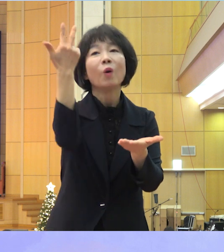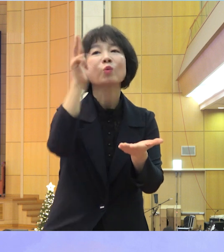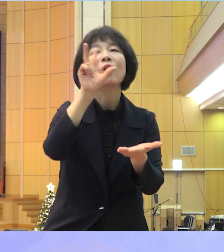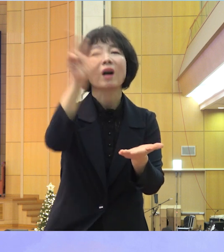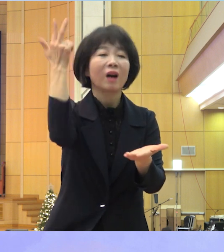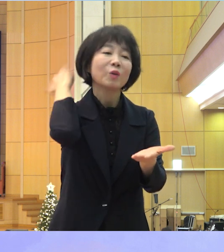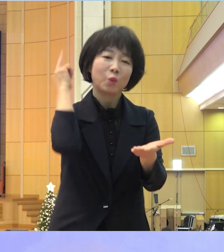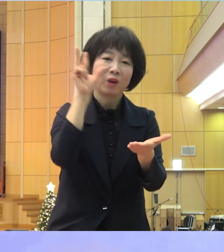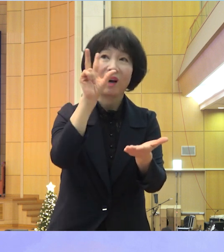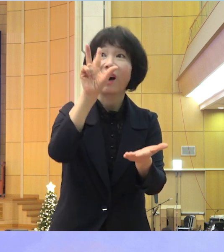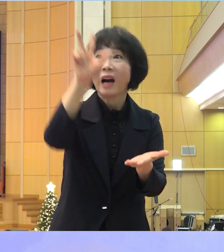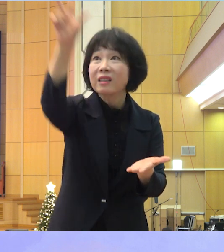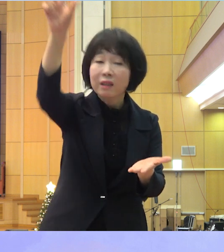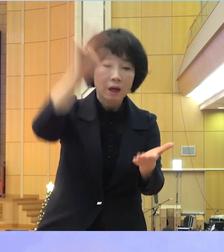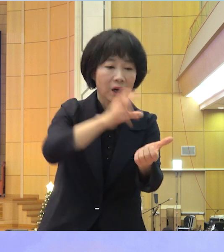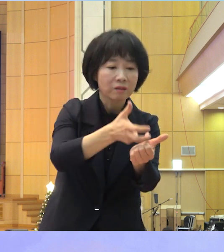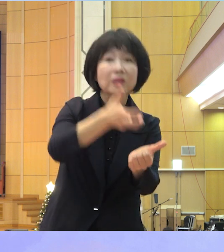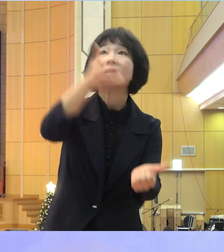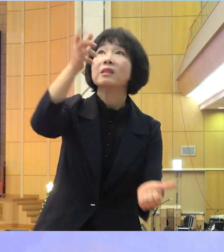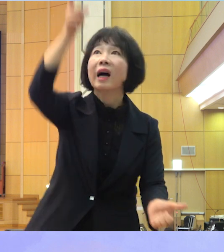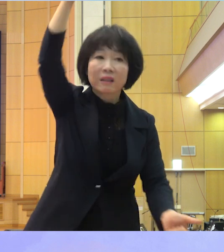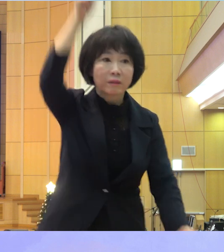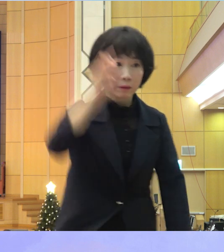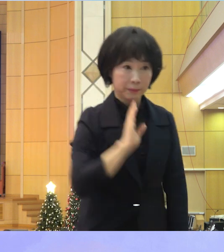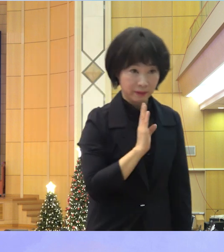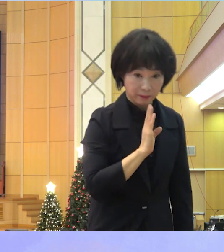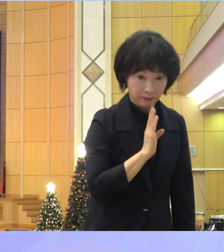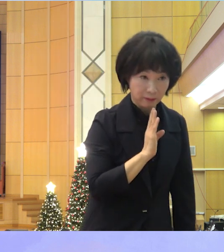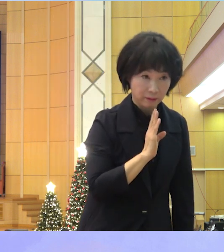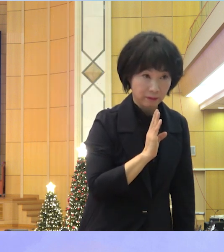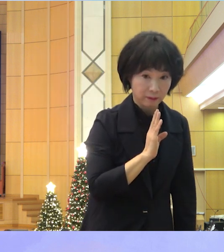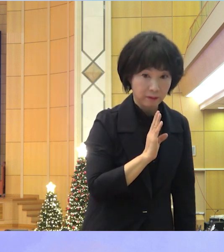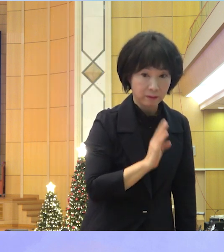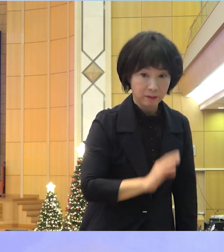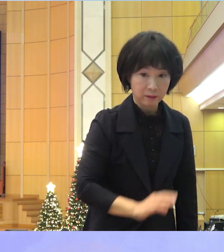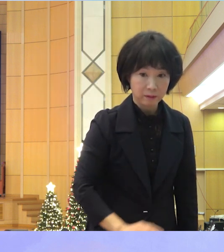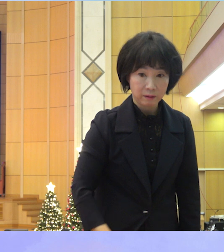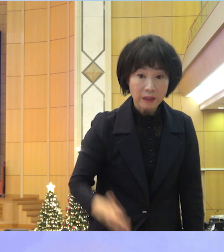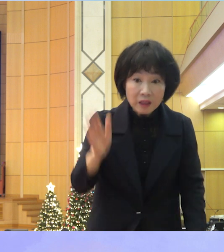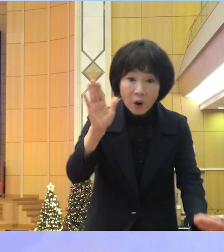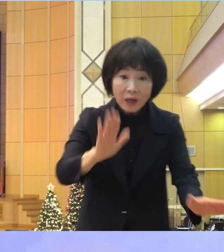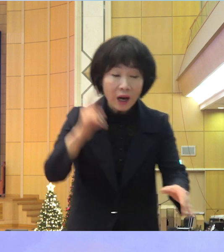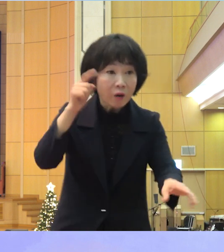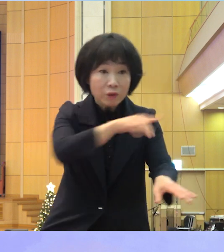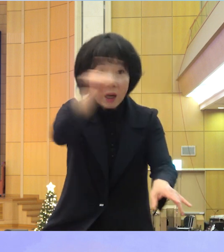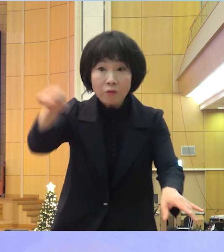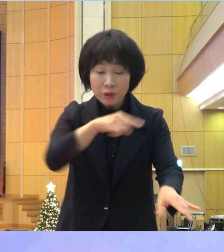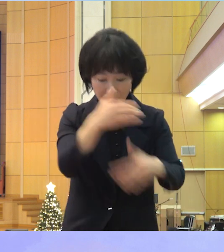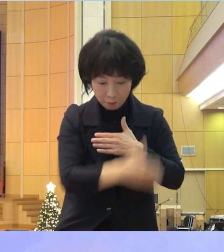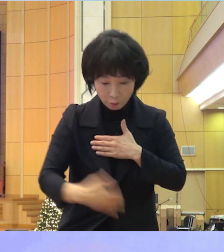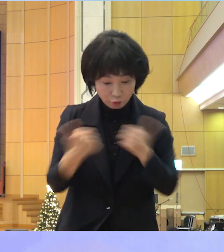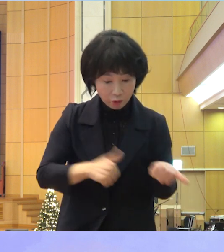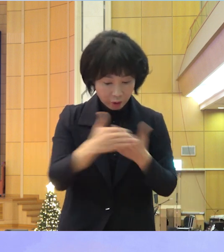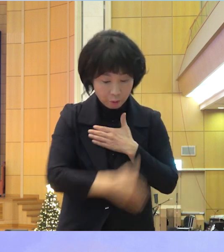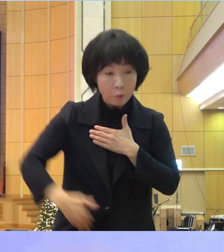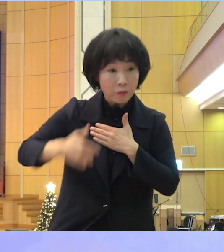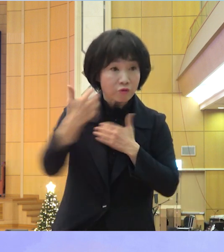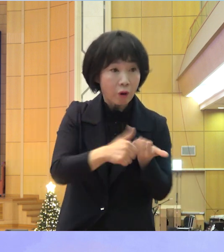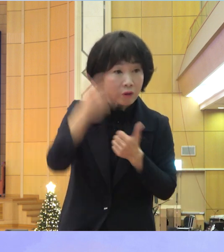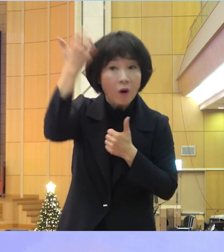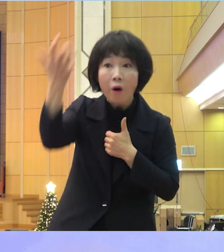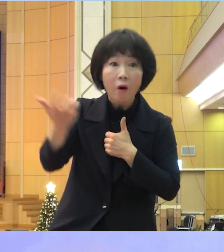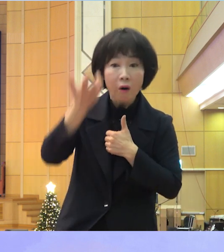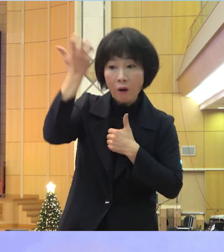왔다가 흙으로 원점으로 돌아갔다. 근데 신이란 말은 우리 영을 말하는 거예요. 영이라고도 하고 신이라고도 하는